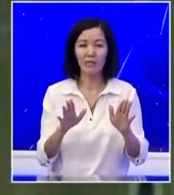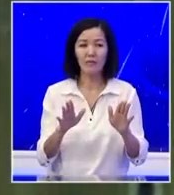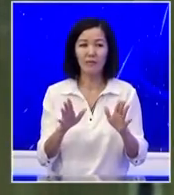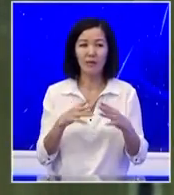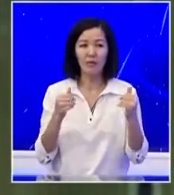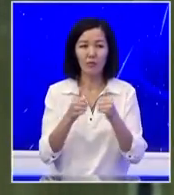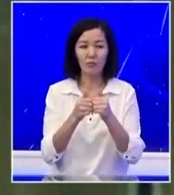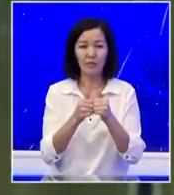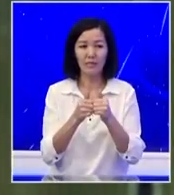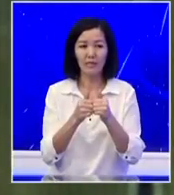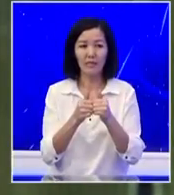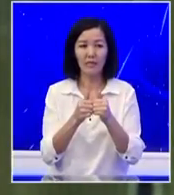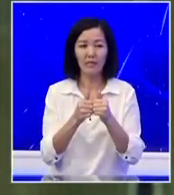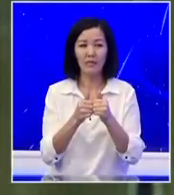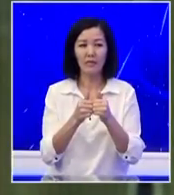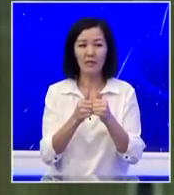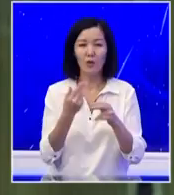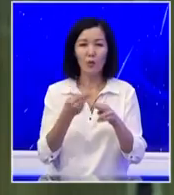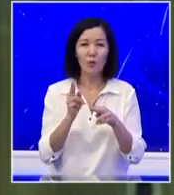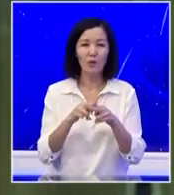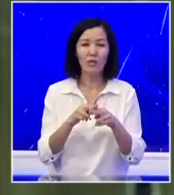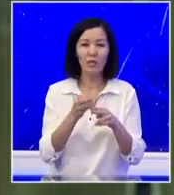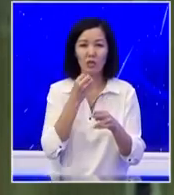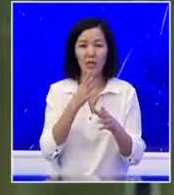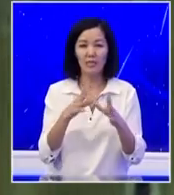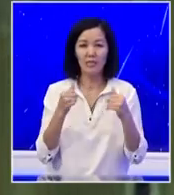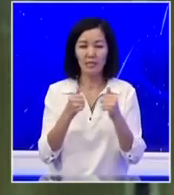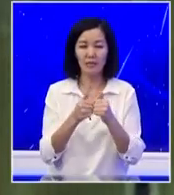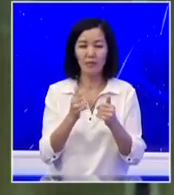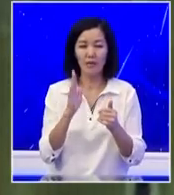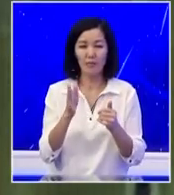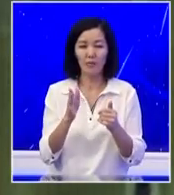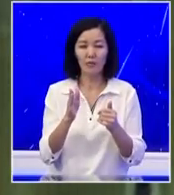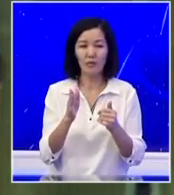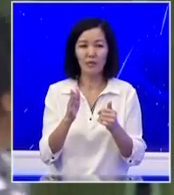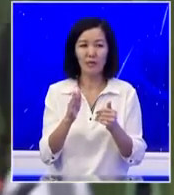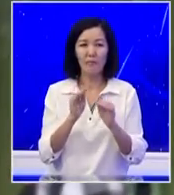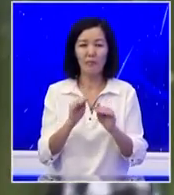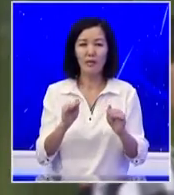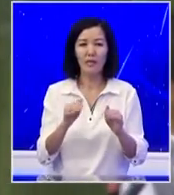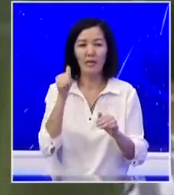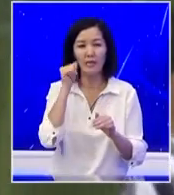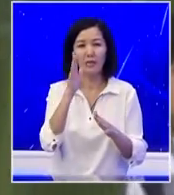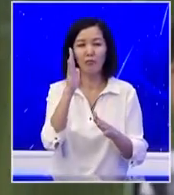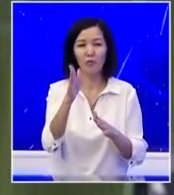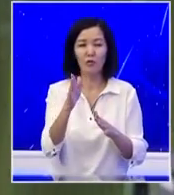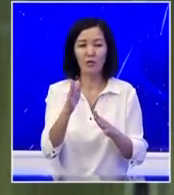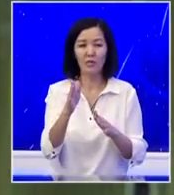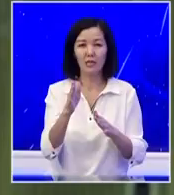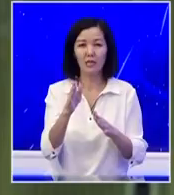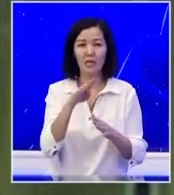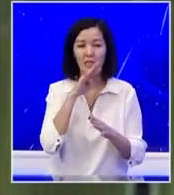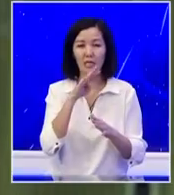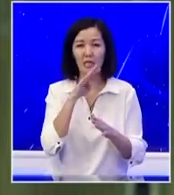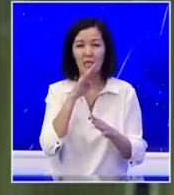гүлім. Қожабектер, өте тамаша жақсы семья, үлгілі семья болдыңдар. Әсіресе балдарың ертең балаларыңыз осы